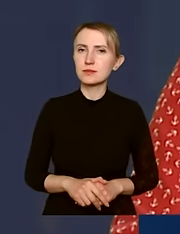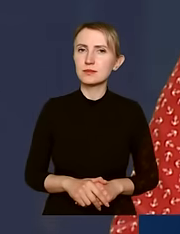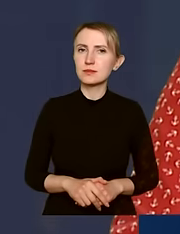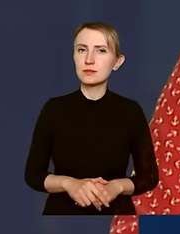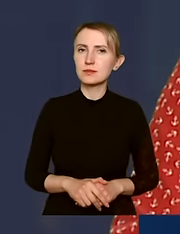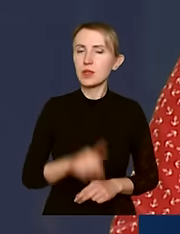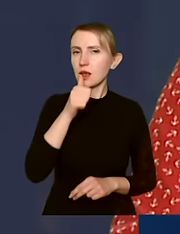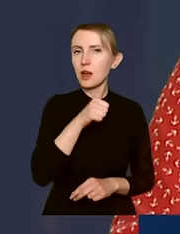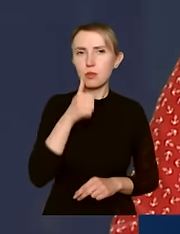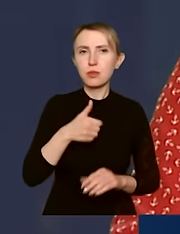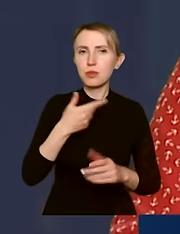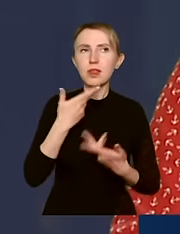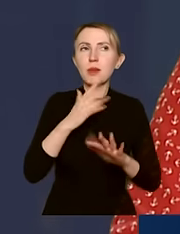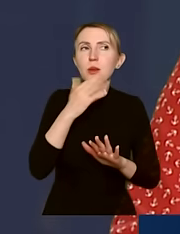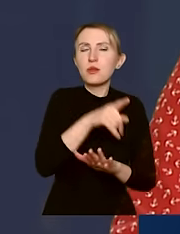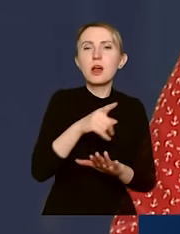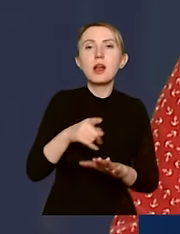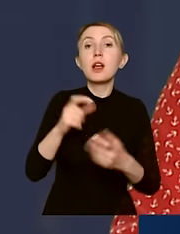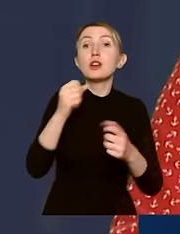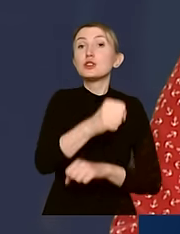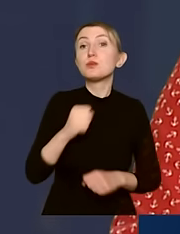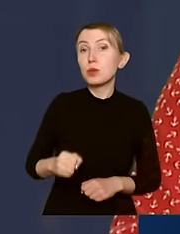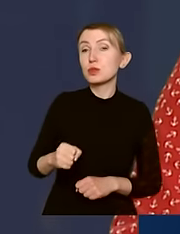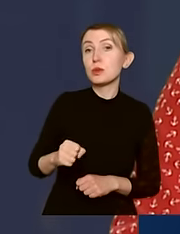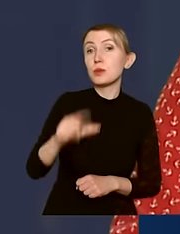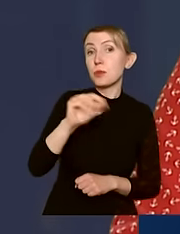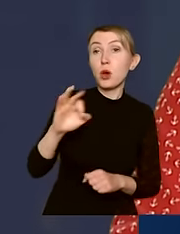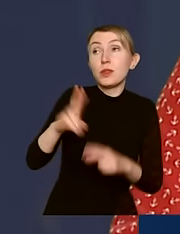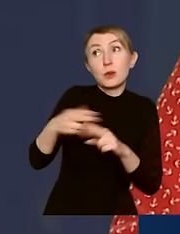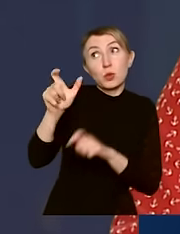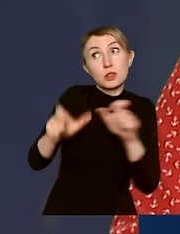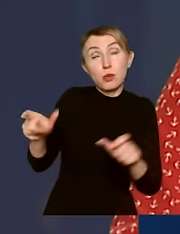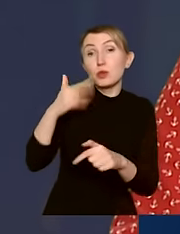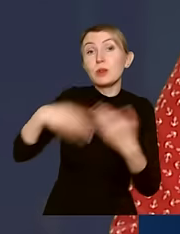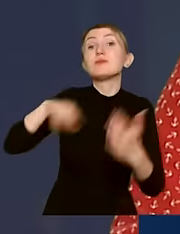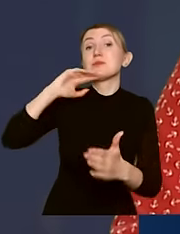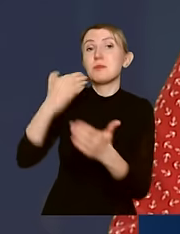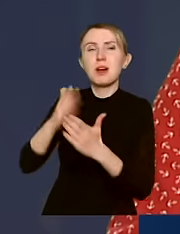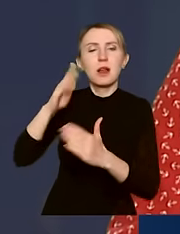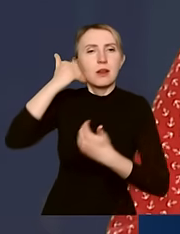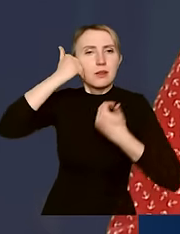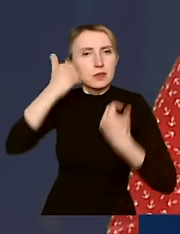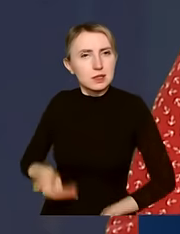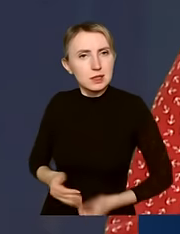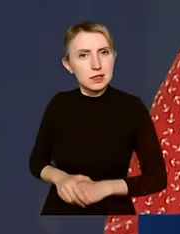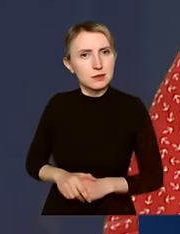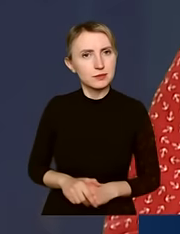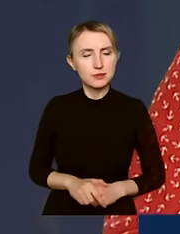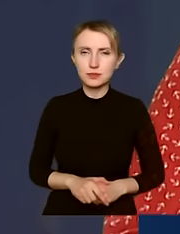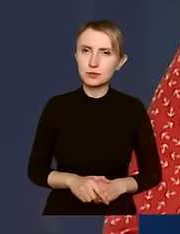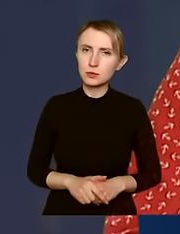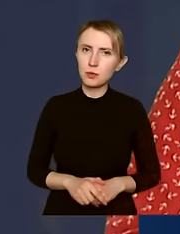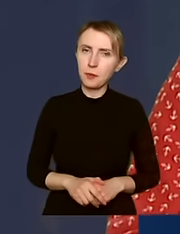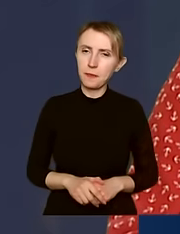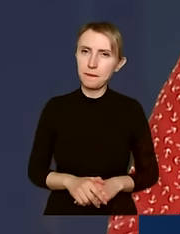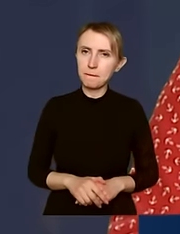posłami Platformy im jest naprawdę ciężki wstyd, niektórymi, tak, rozmawiałem z kilkoma, którzy to przyznali, że jest im ciężki wstyd, że z